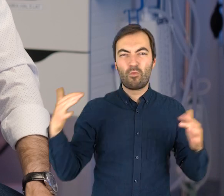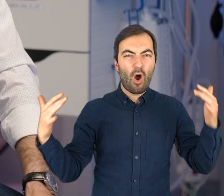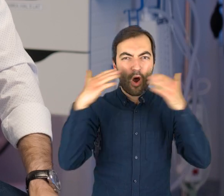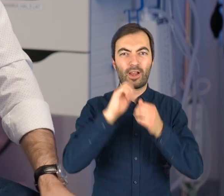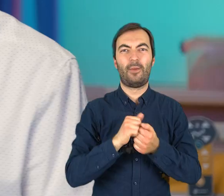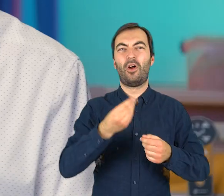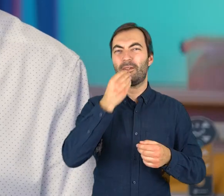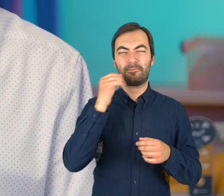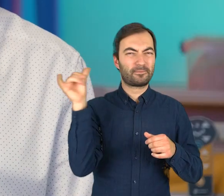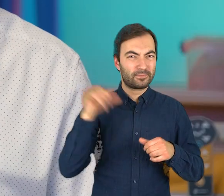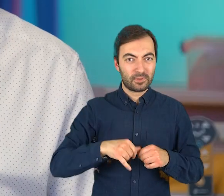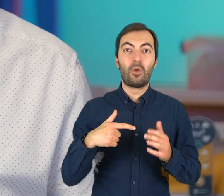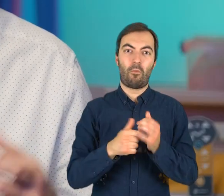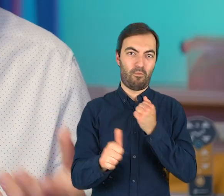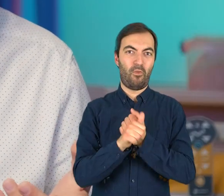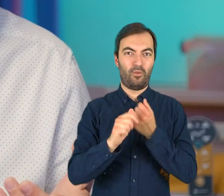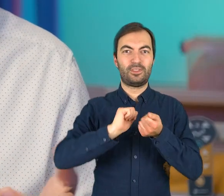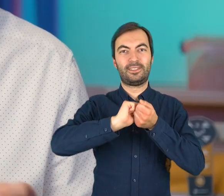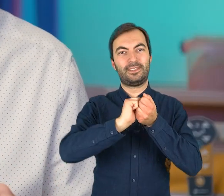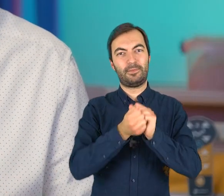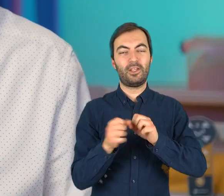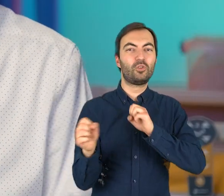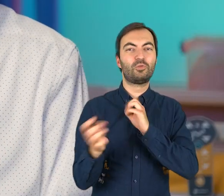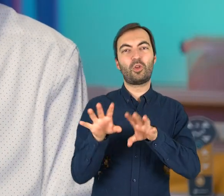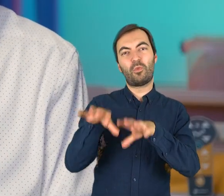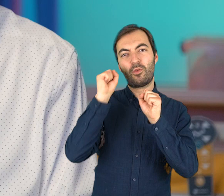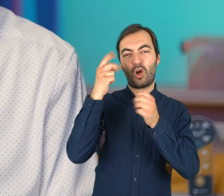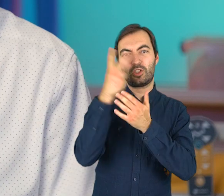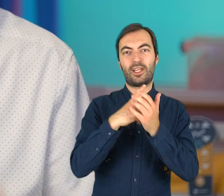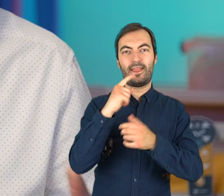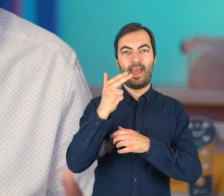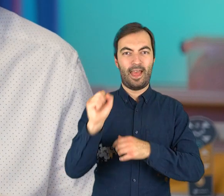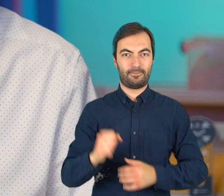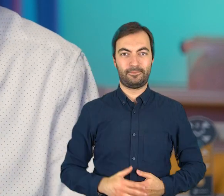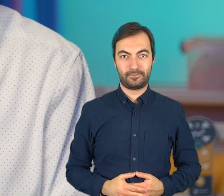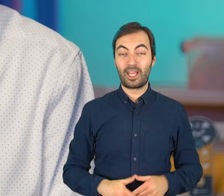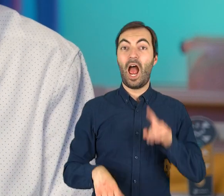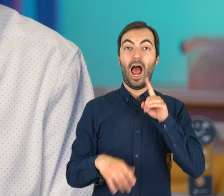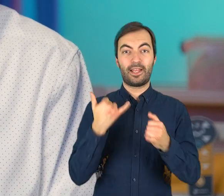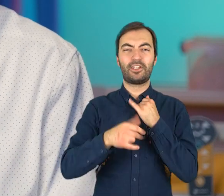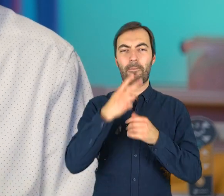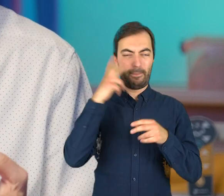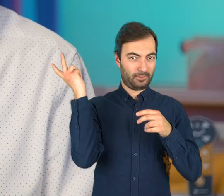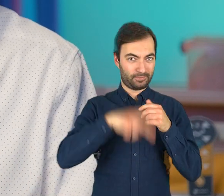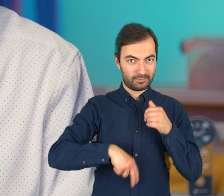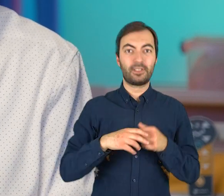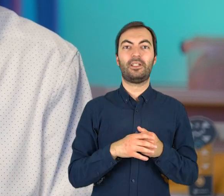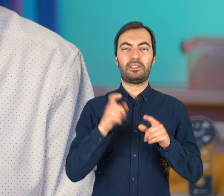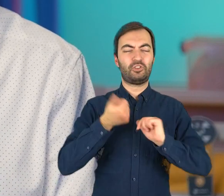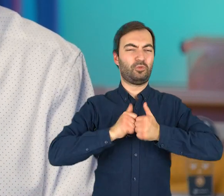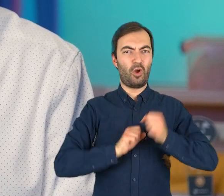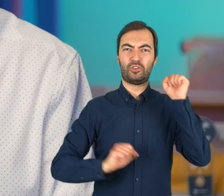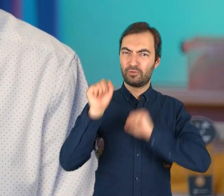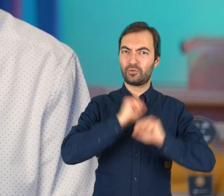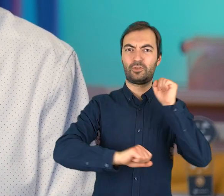DNA. Jeśli jednak rzucimy palenie, zaczniemy uprawiać sport, zmienimy jadłospis i kupimy oczyszczacz powietrza,